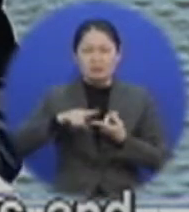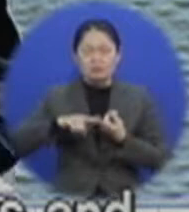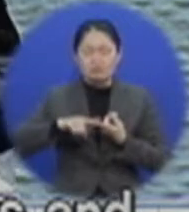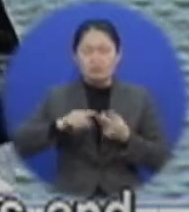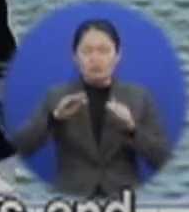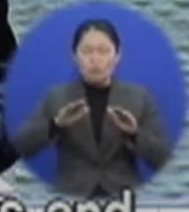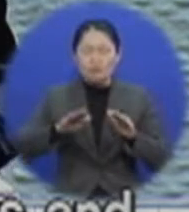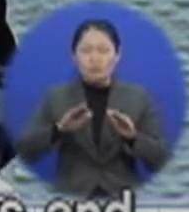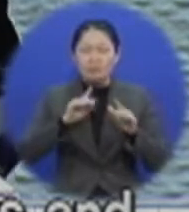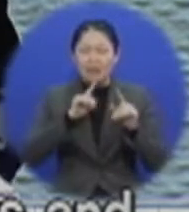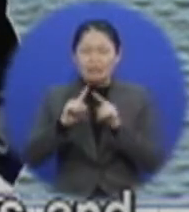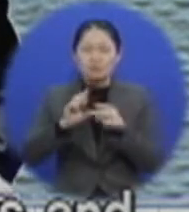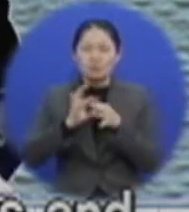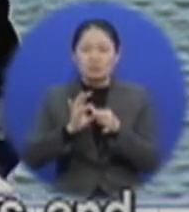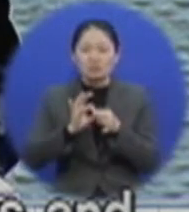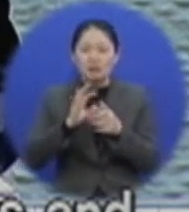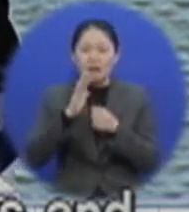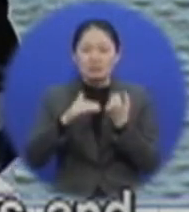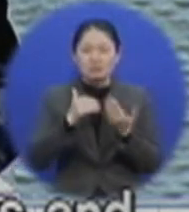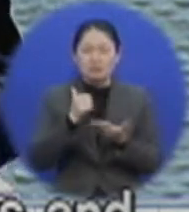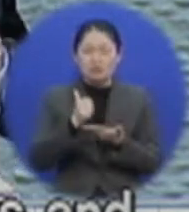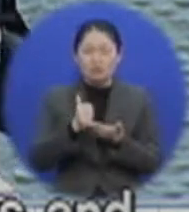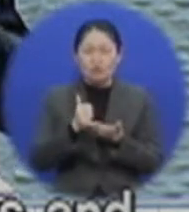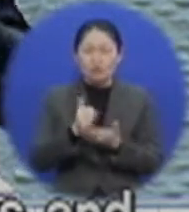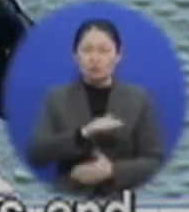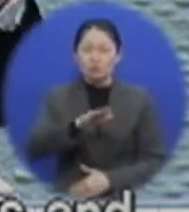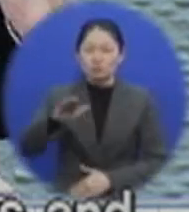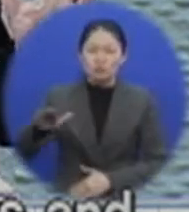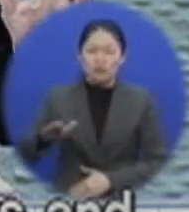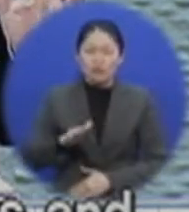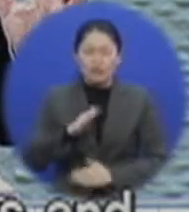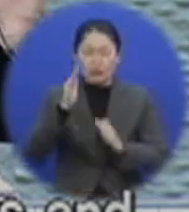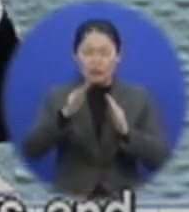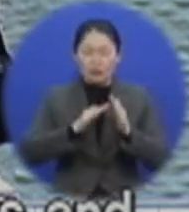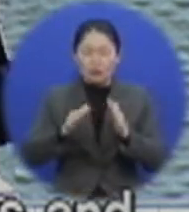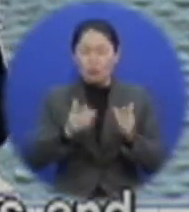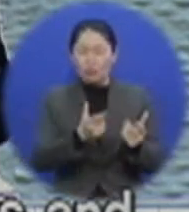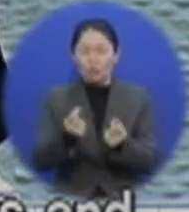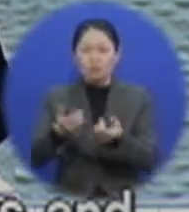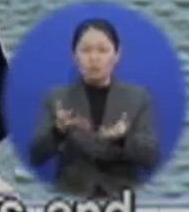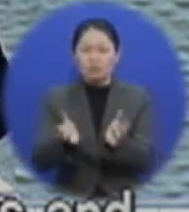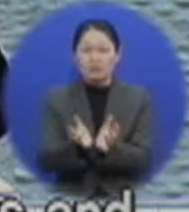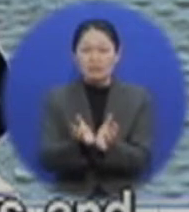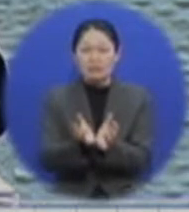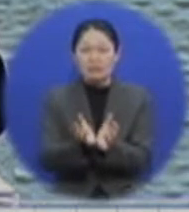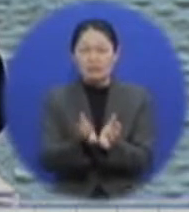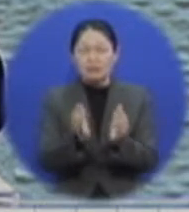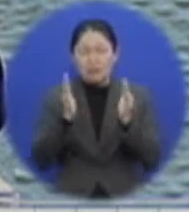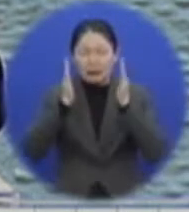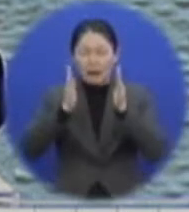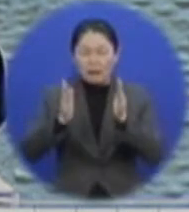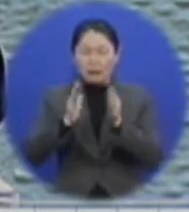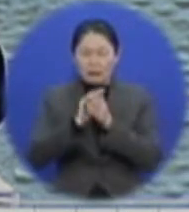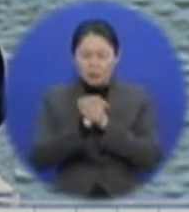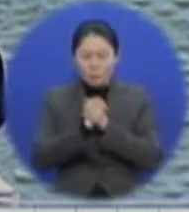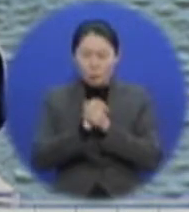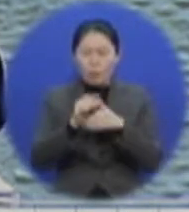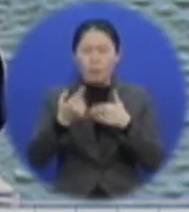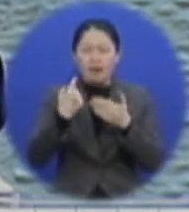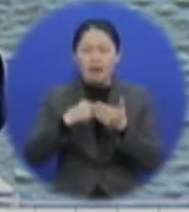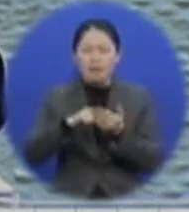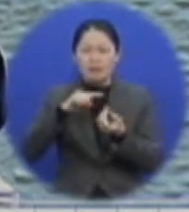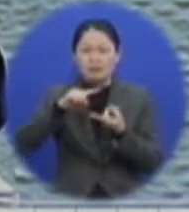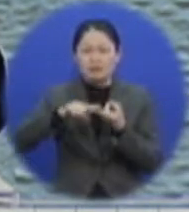자 오늘 이 말씀을 통해서 하나님께서 우리의 공동체를 향한 우리의 기도 또 우리의 마음이 어떠해야